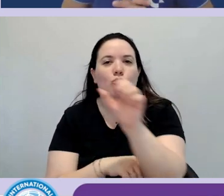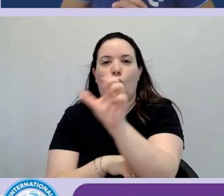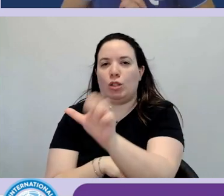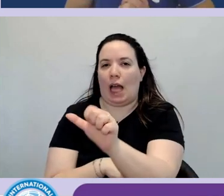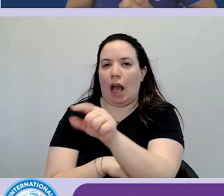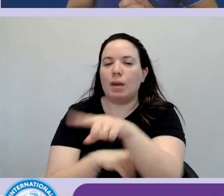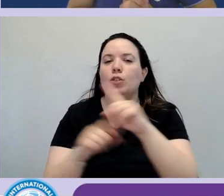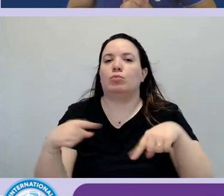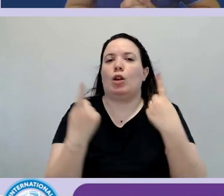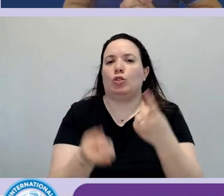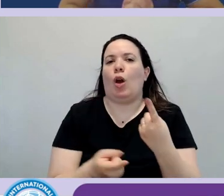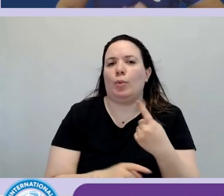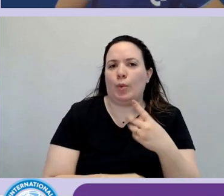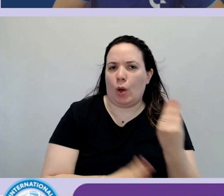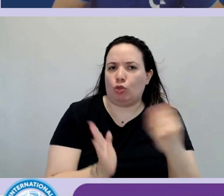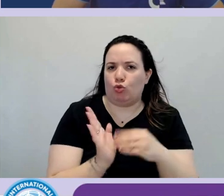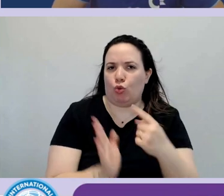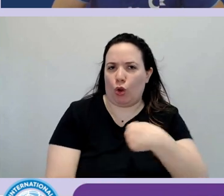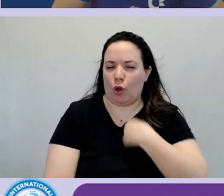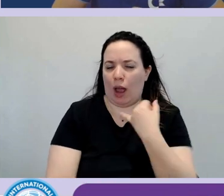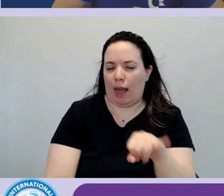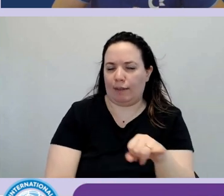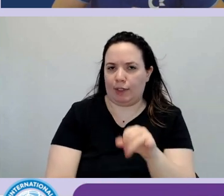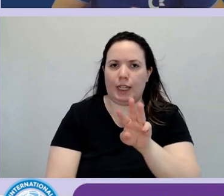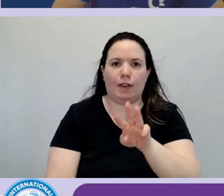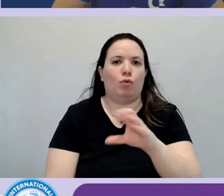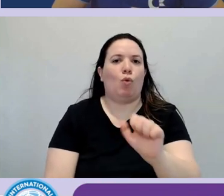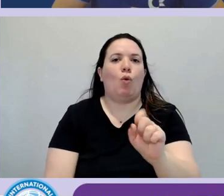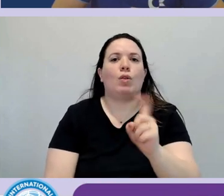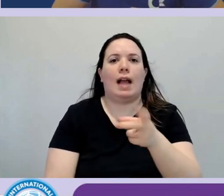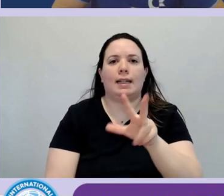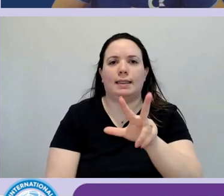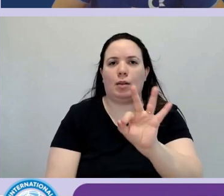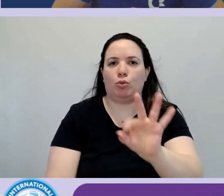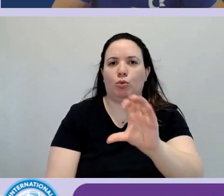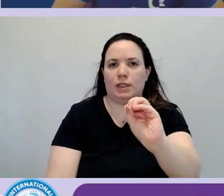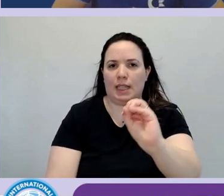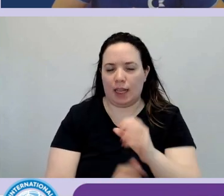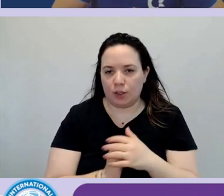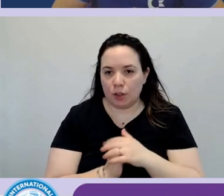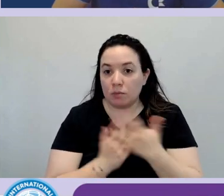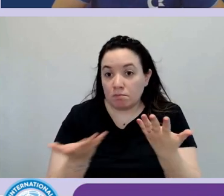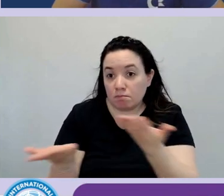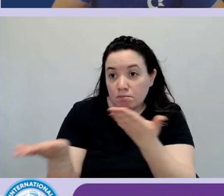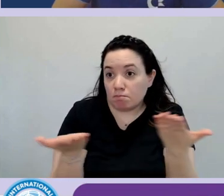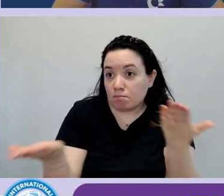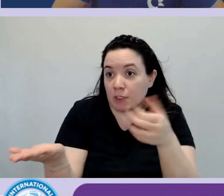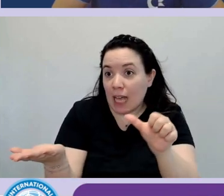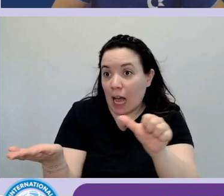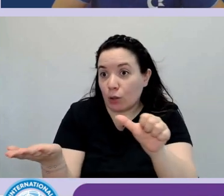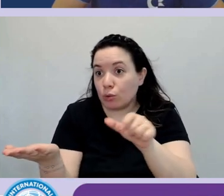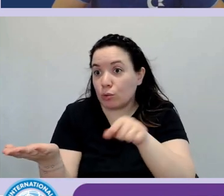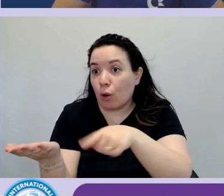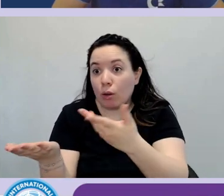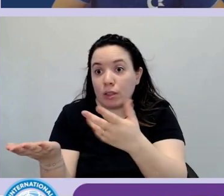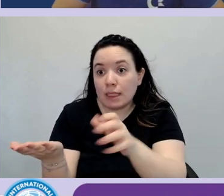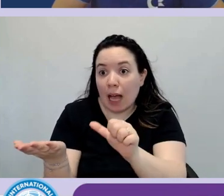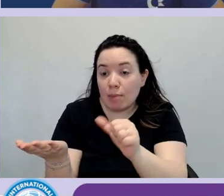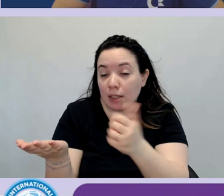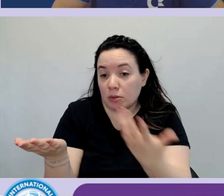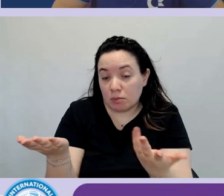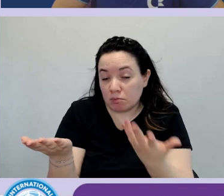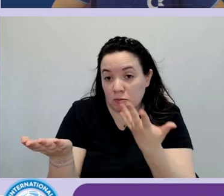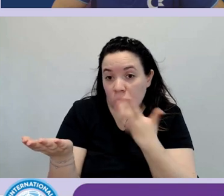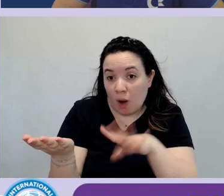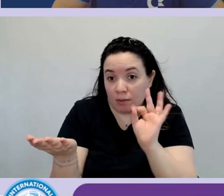cag 3.0 non so chi vuole Sauro o sabato chi vuole iniziare ma non lo